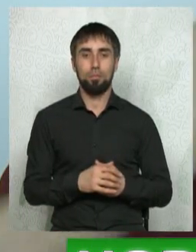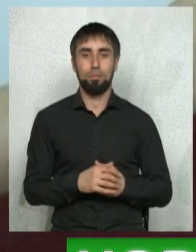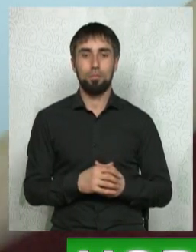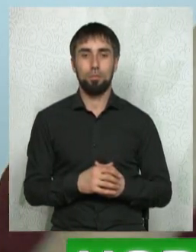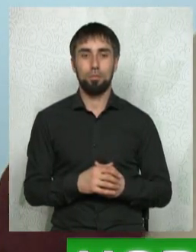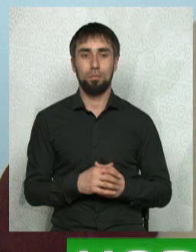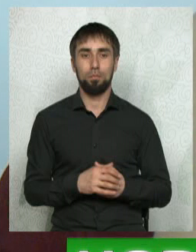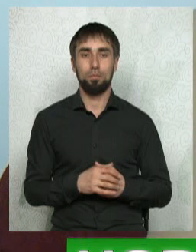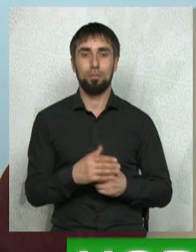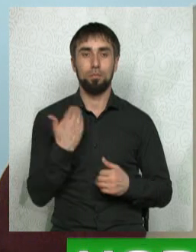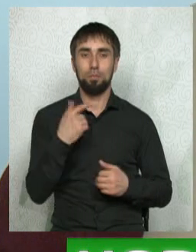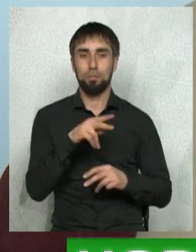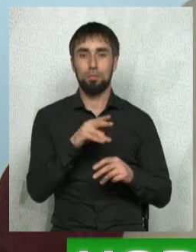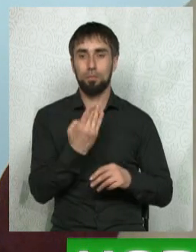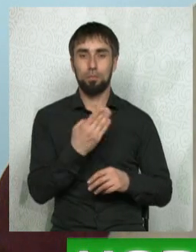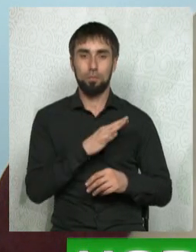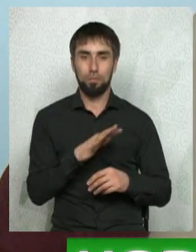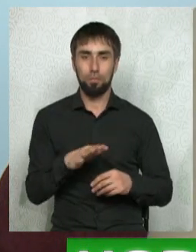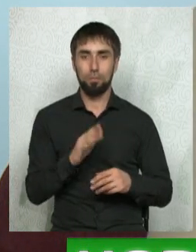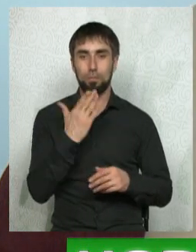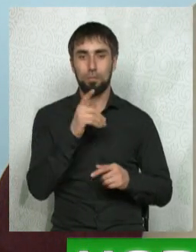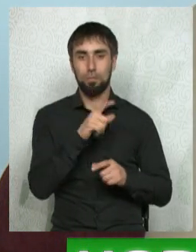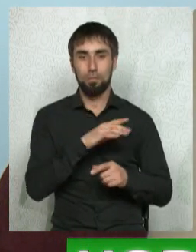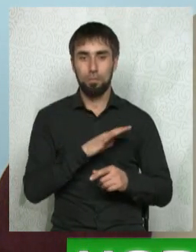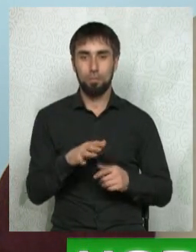отводника. И там груши не было. Зеркало не